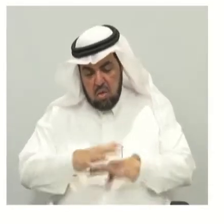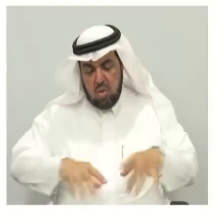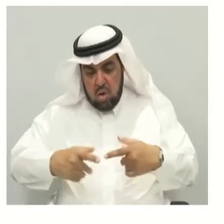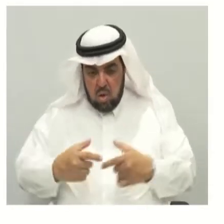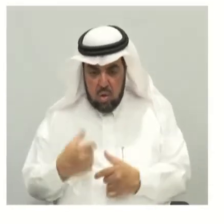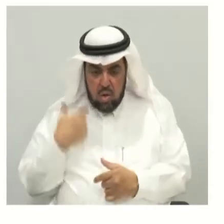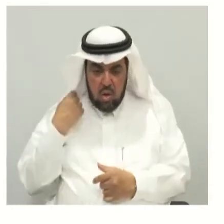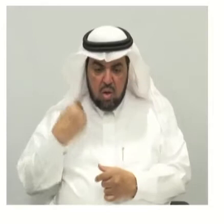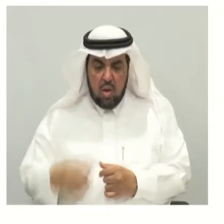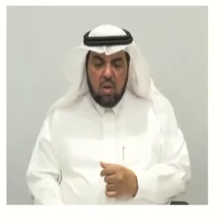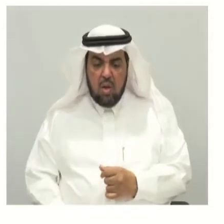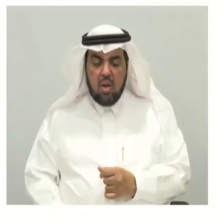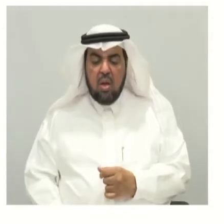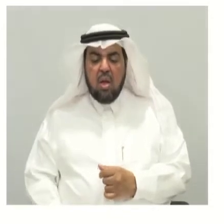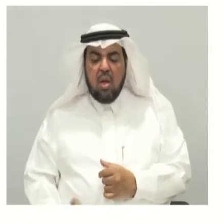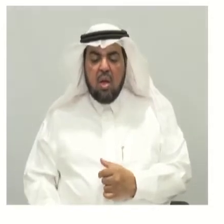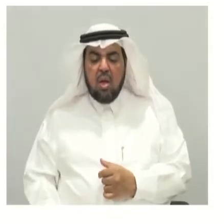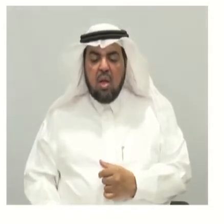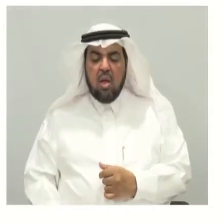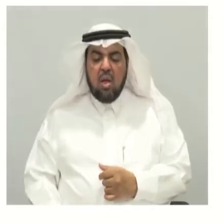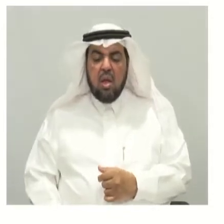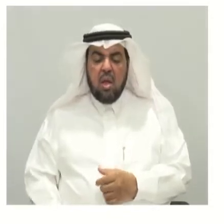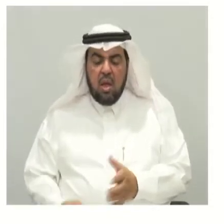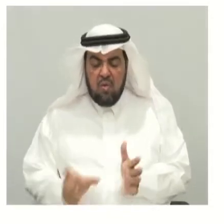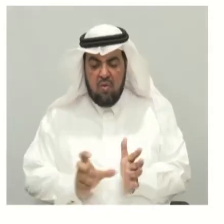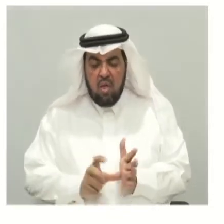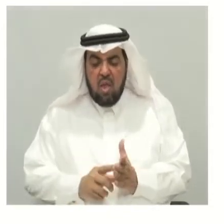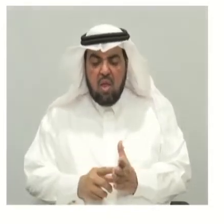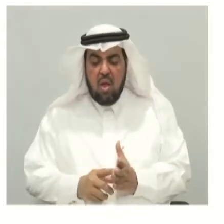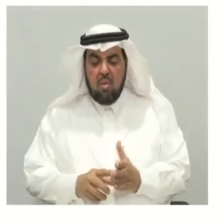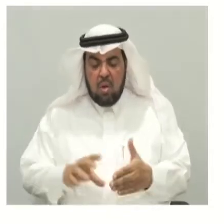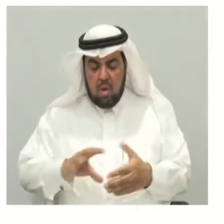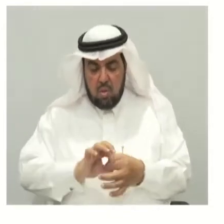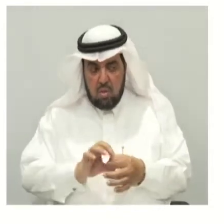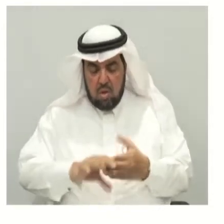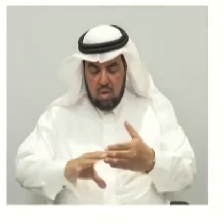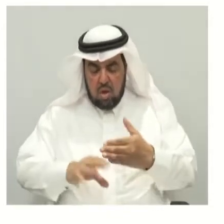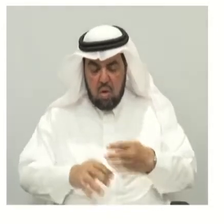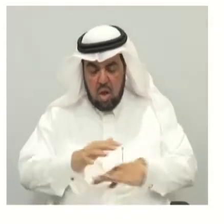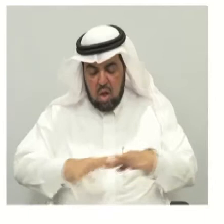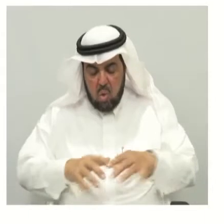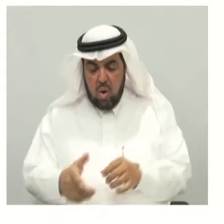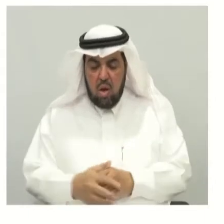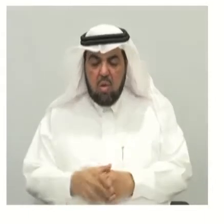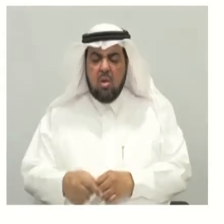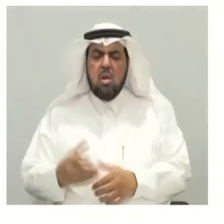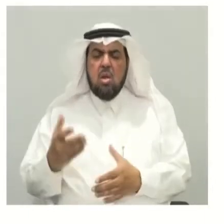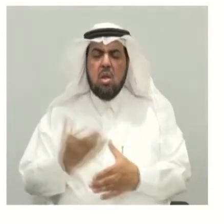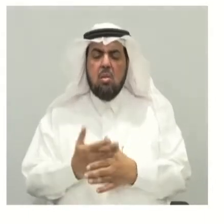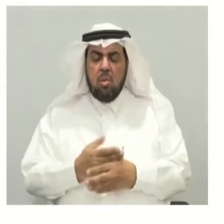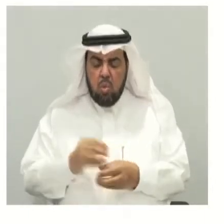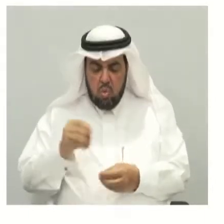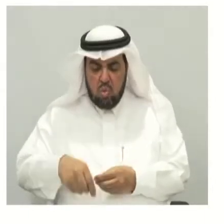أيضا سوف ندرس كيفية تنظيم الجدول الدوري، وما هو السر في وجود هذه الألوان